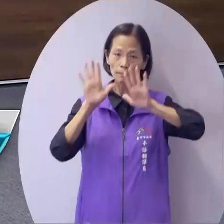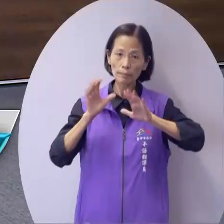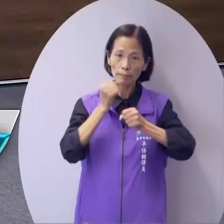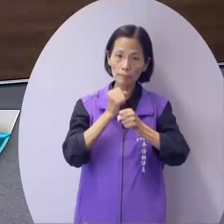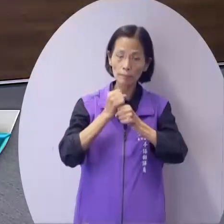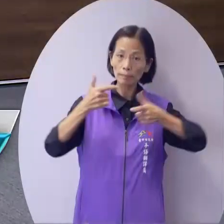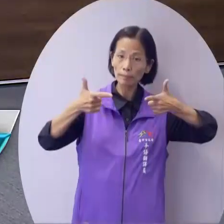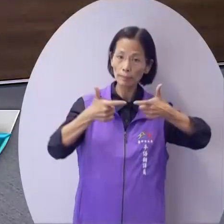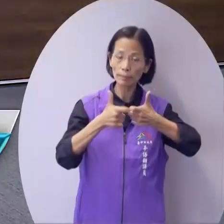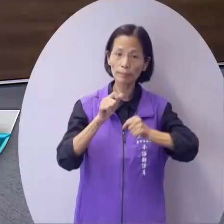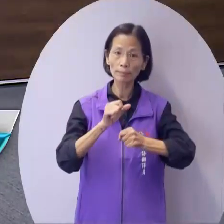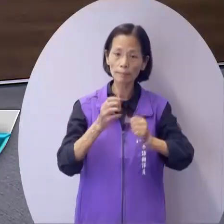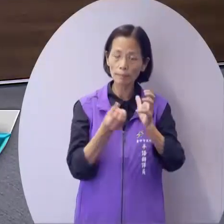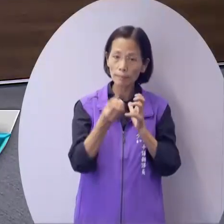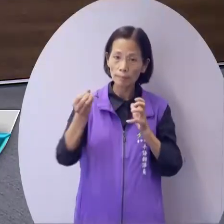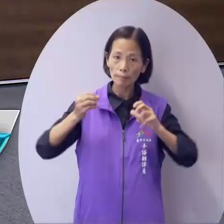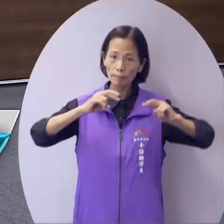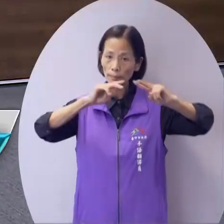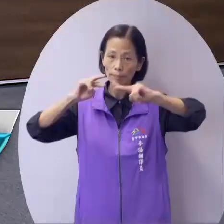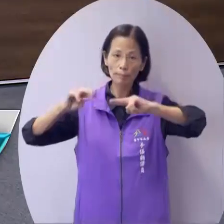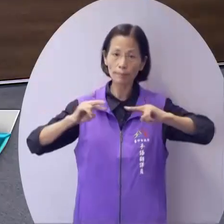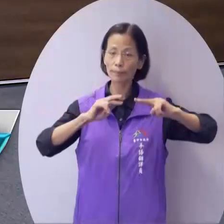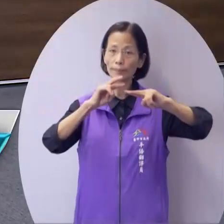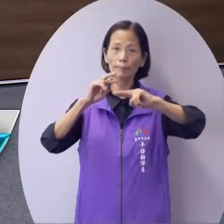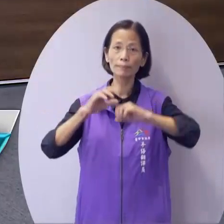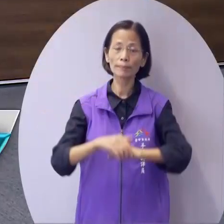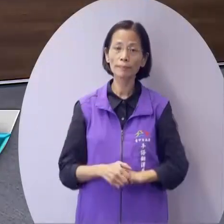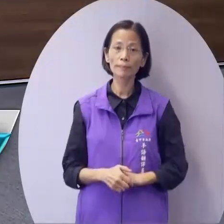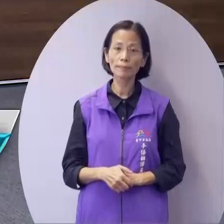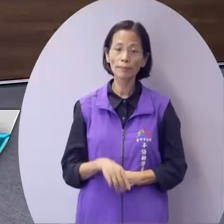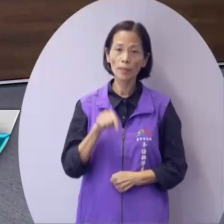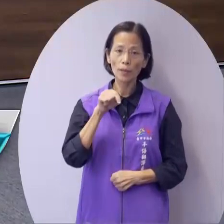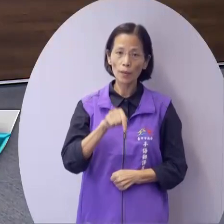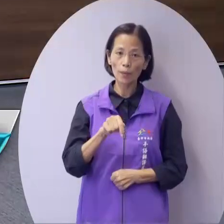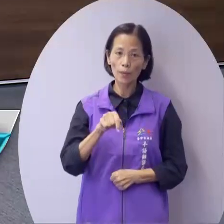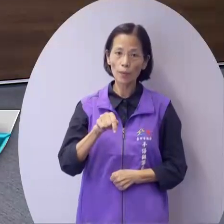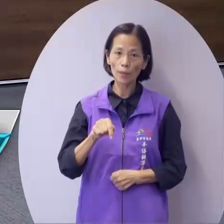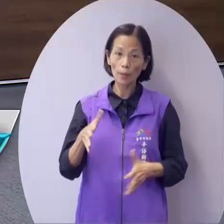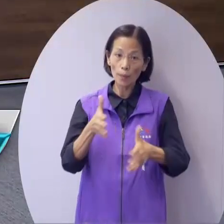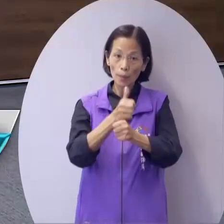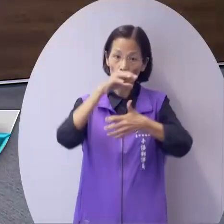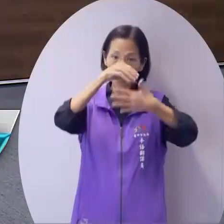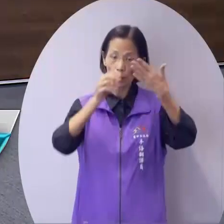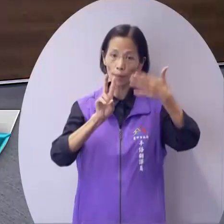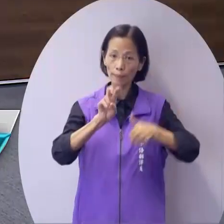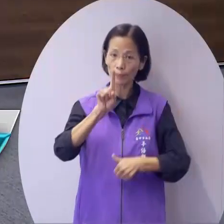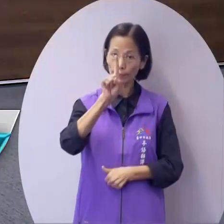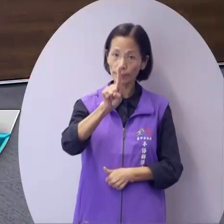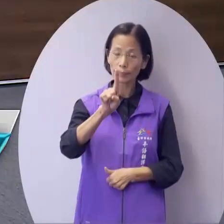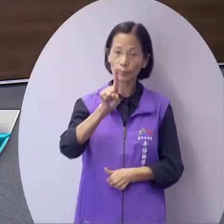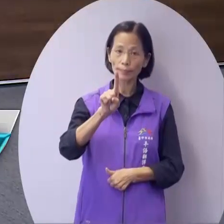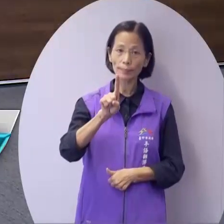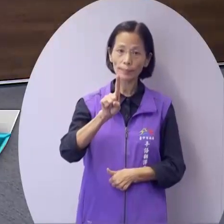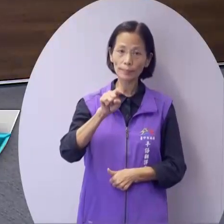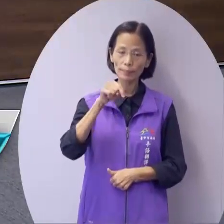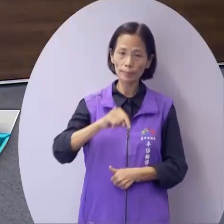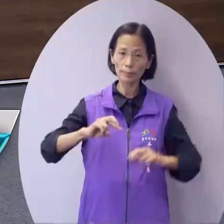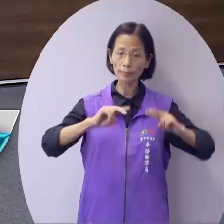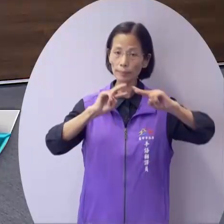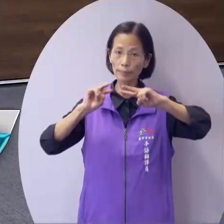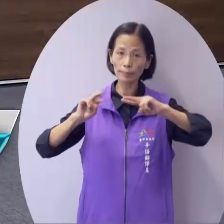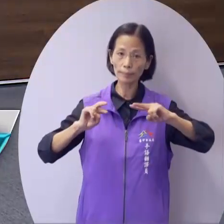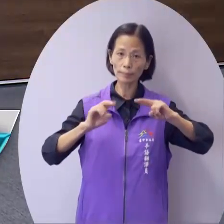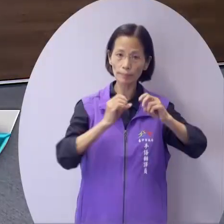要，部分条文做修正。那这个总条文总共有21条，那本次修